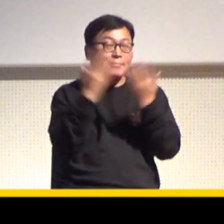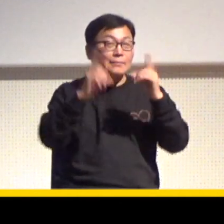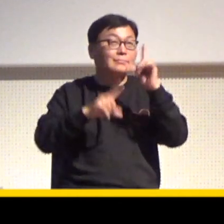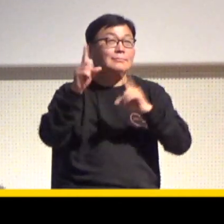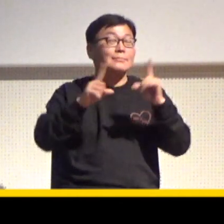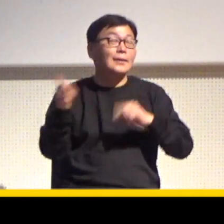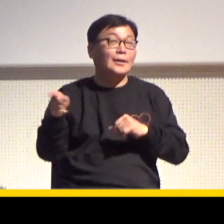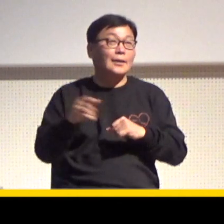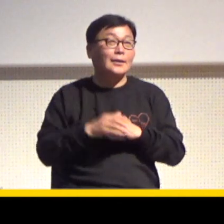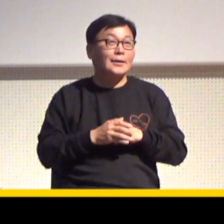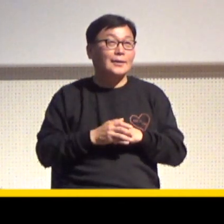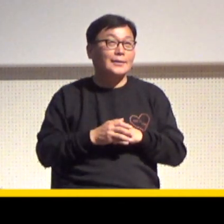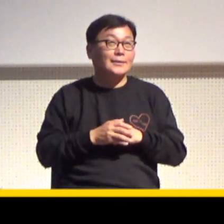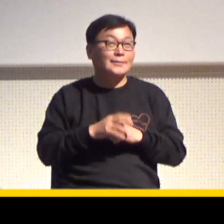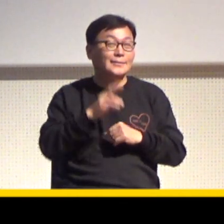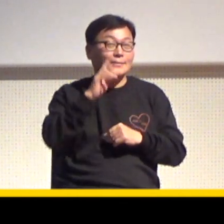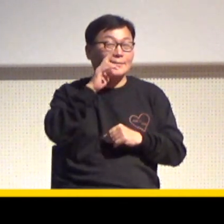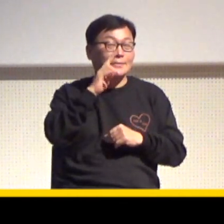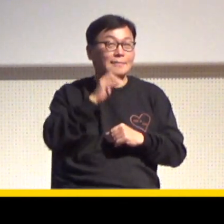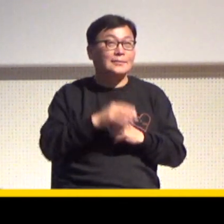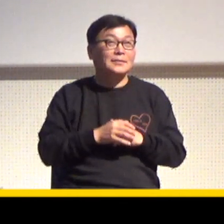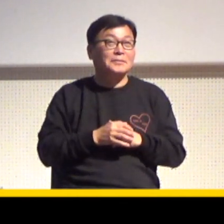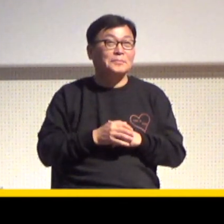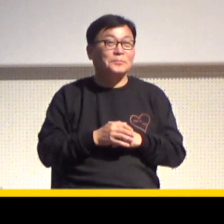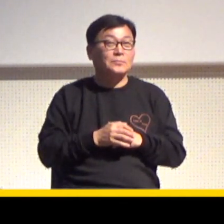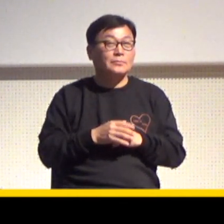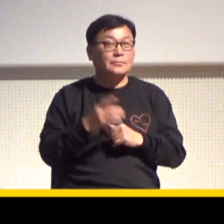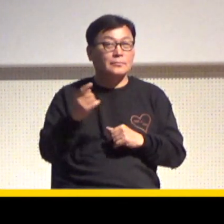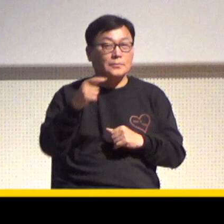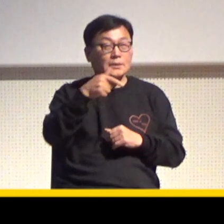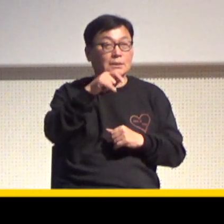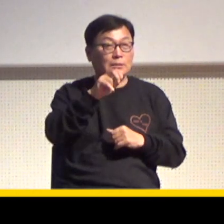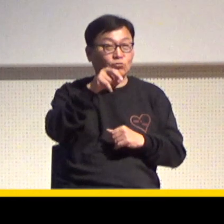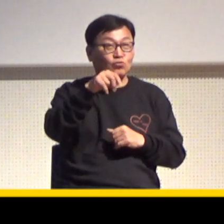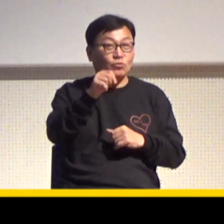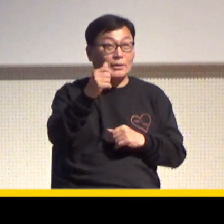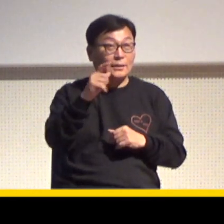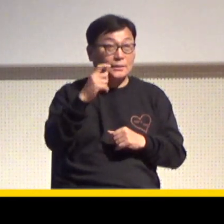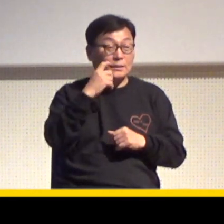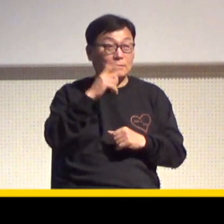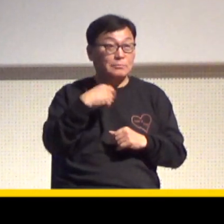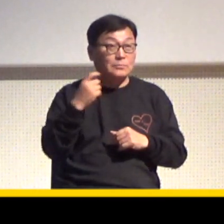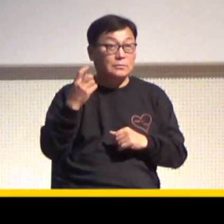네 사실 저희가 저기 바티칸에 갔을 때 김수환 신부님이 이미